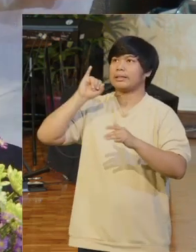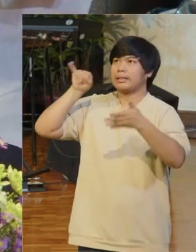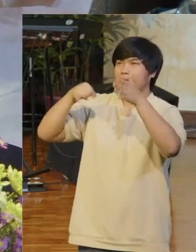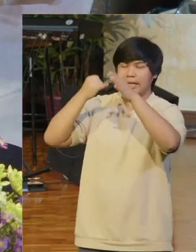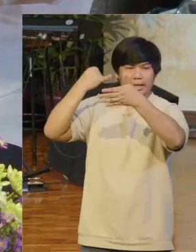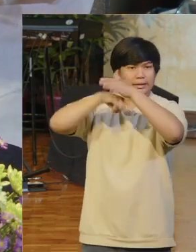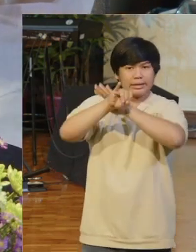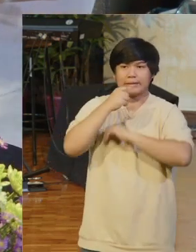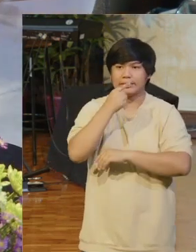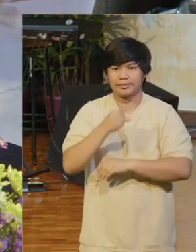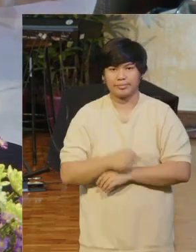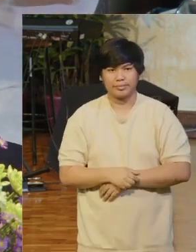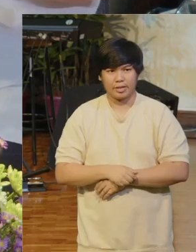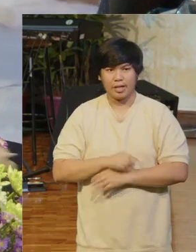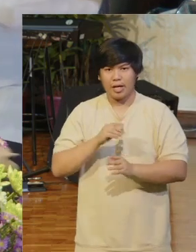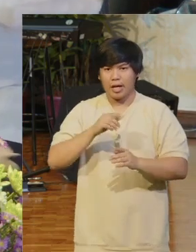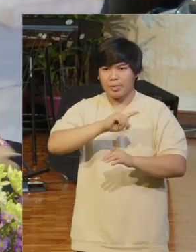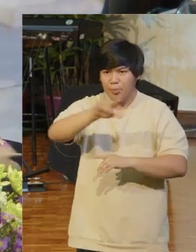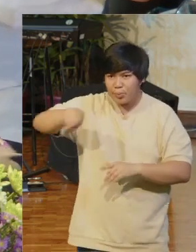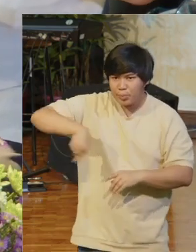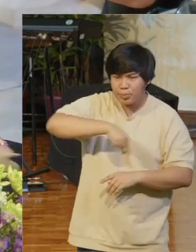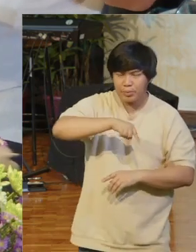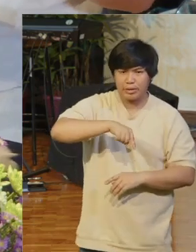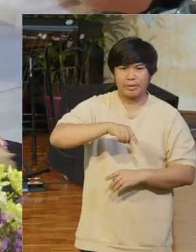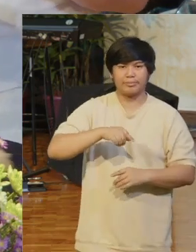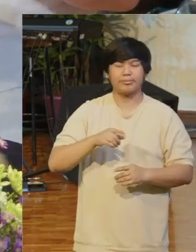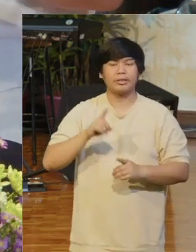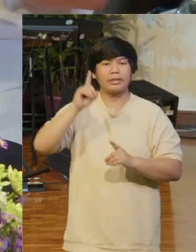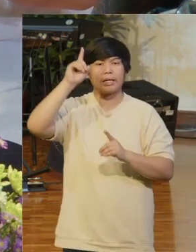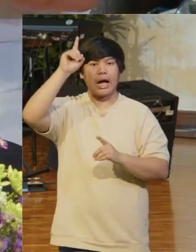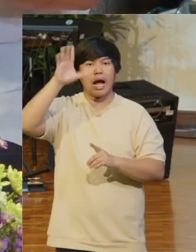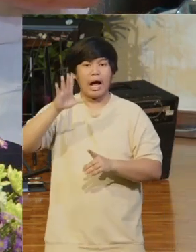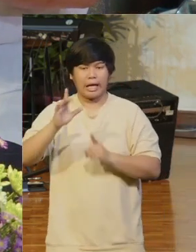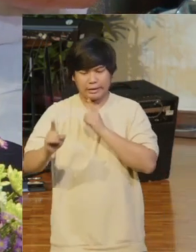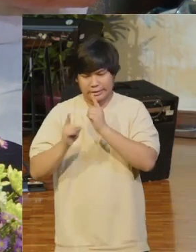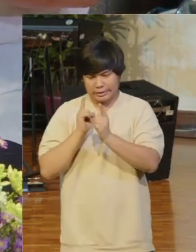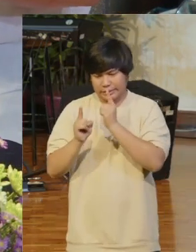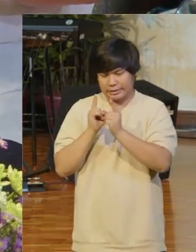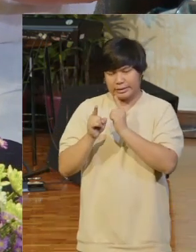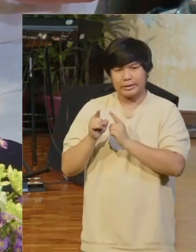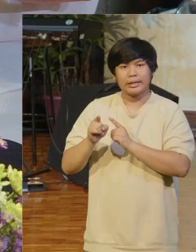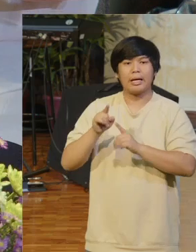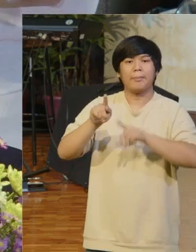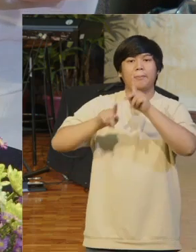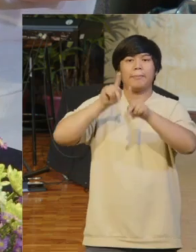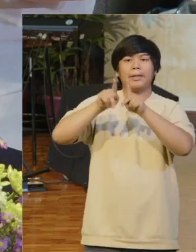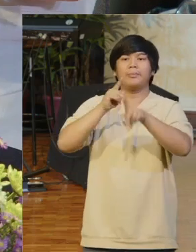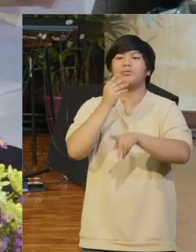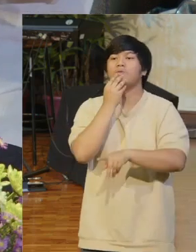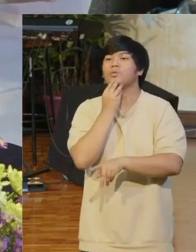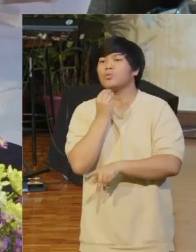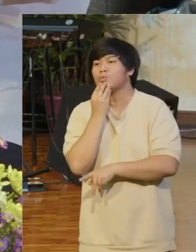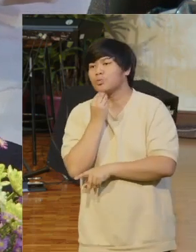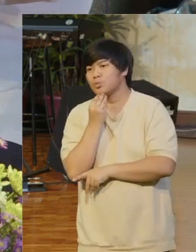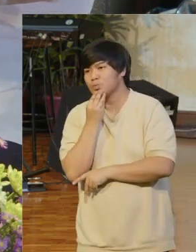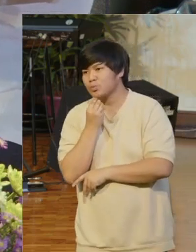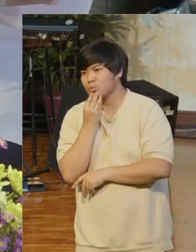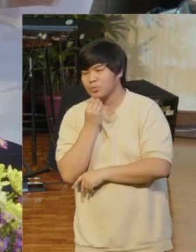Recall it to mind, you transgressors. Kinakausap ng Diyos sa pamamagitan ni Isaiah ang mga